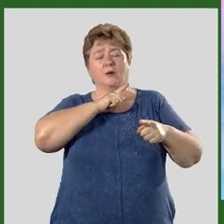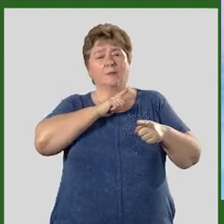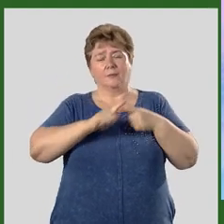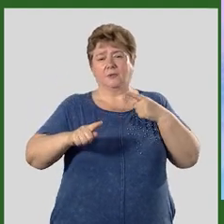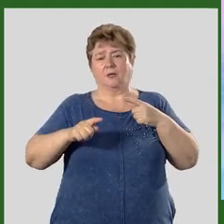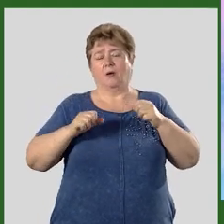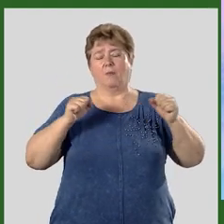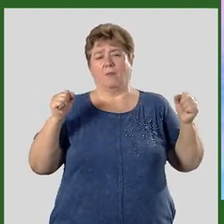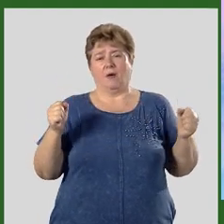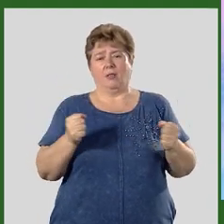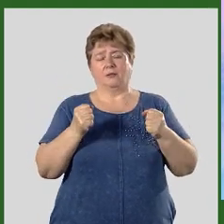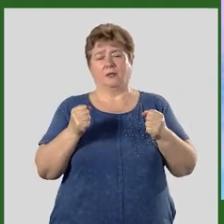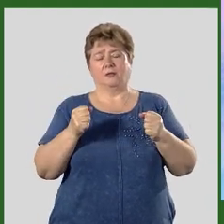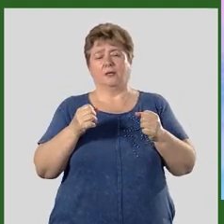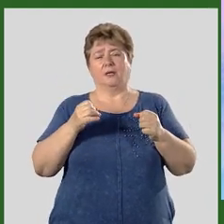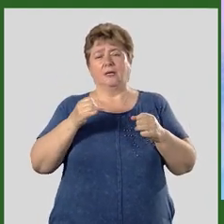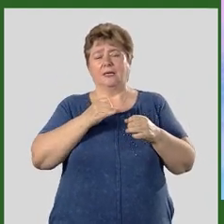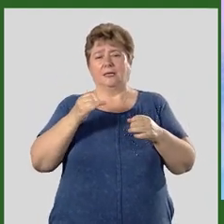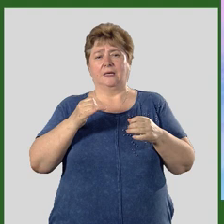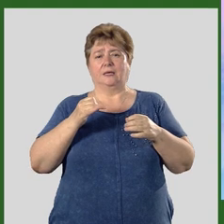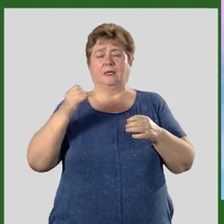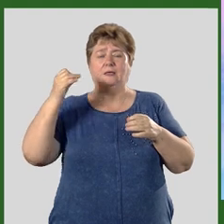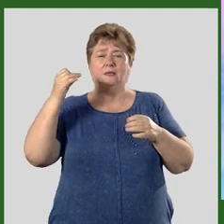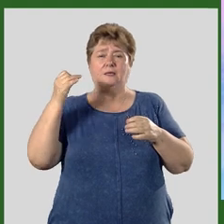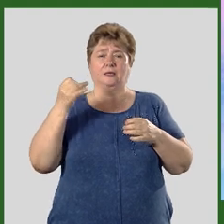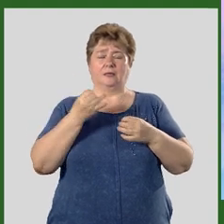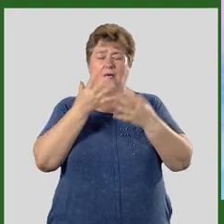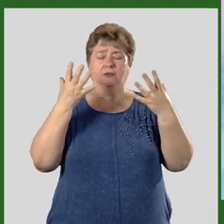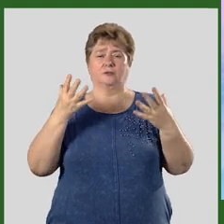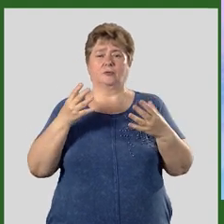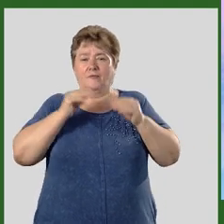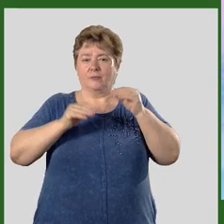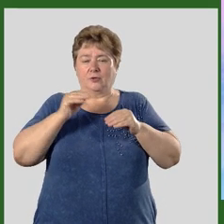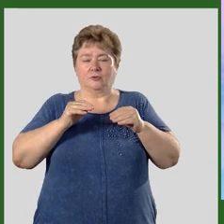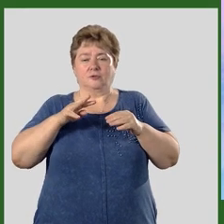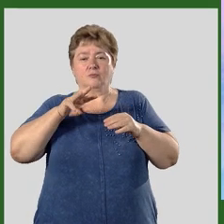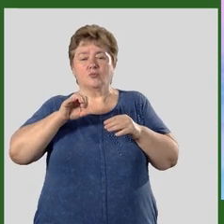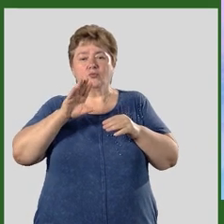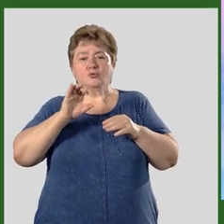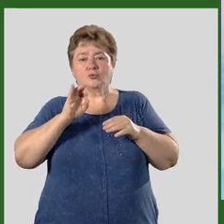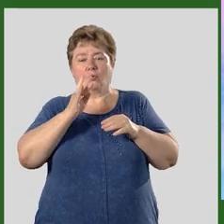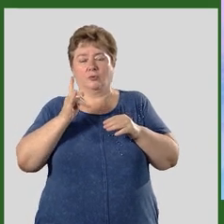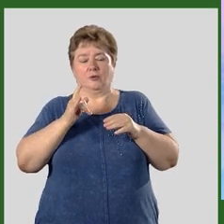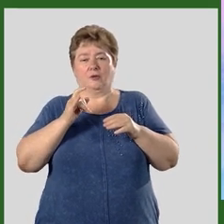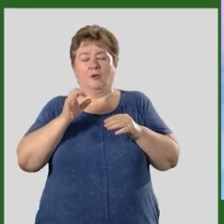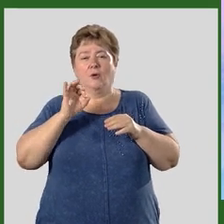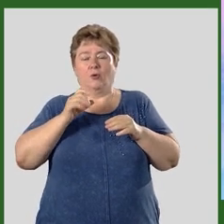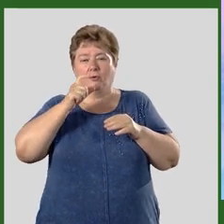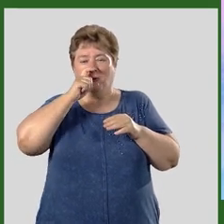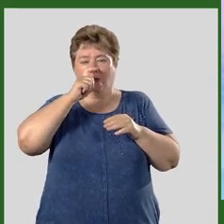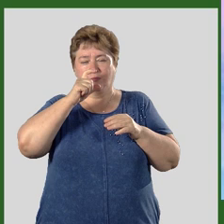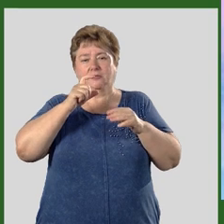резкое похолодание и ясную безоблачную погоду. Муссоны – от